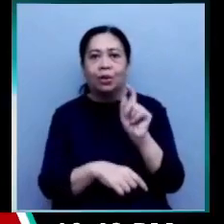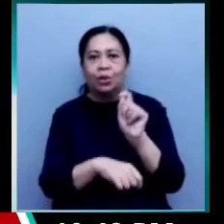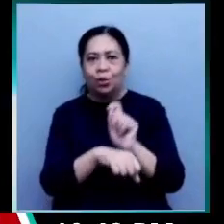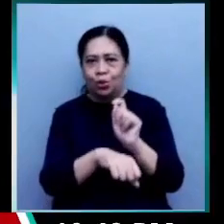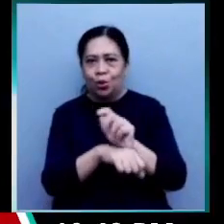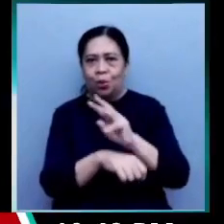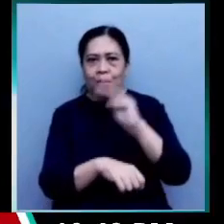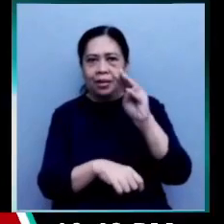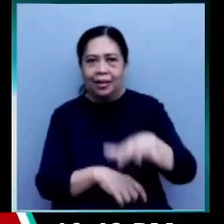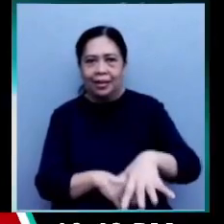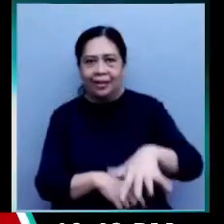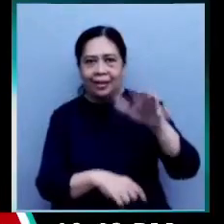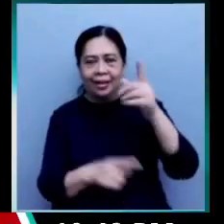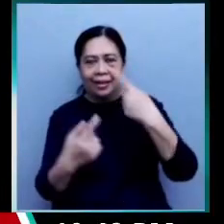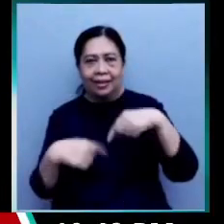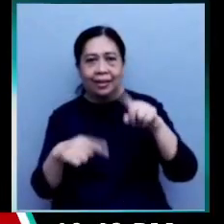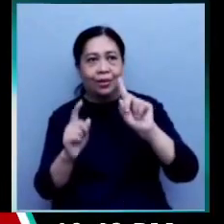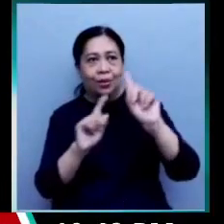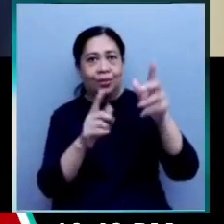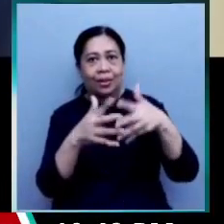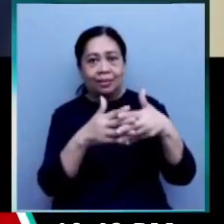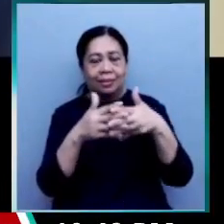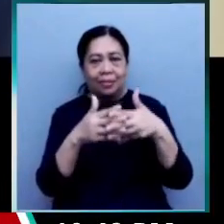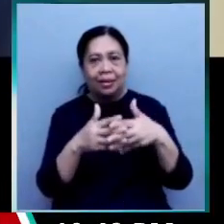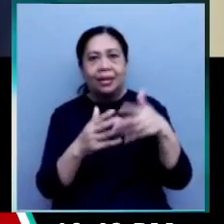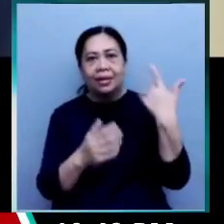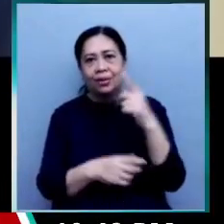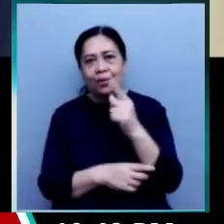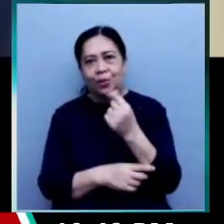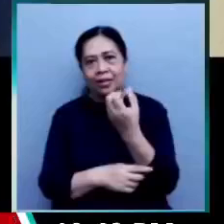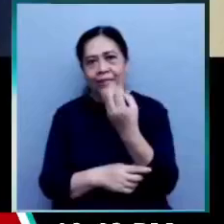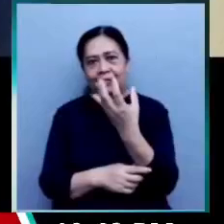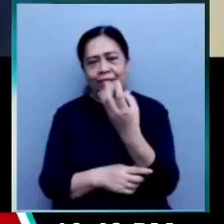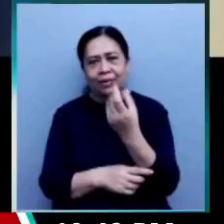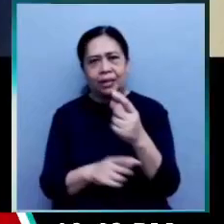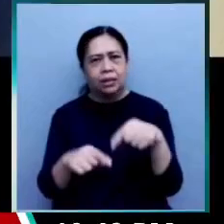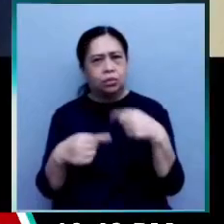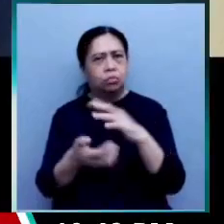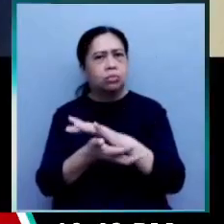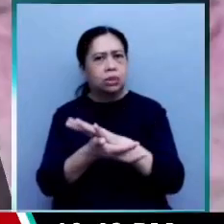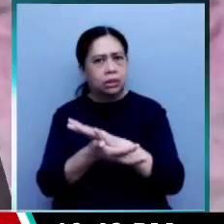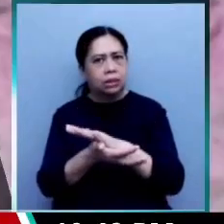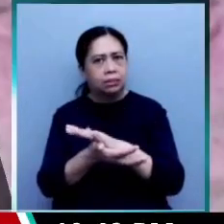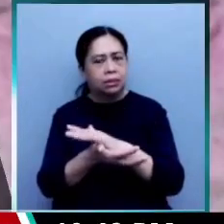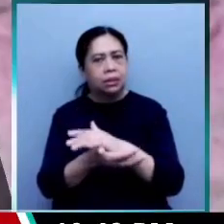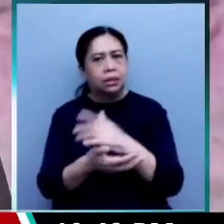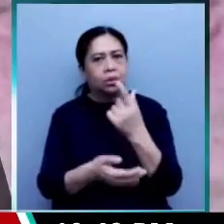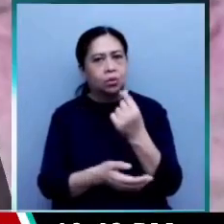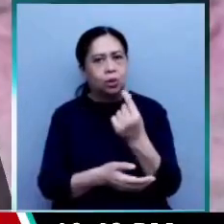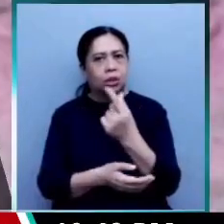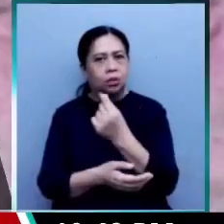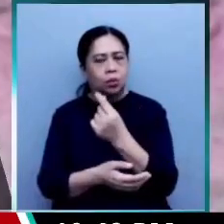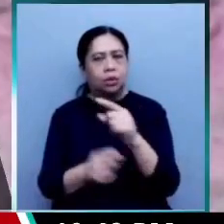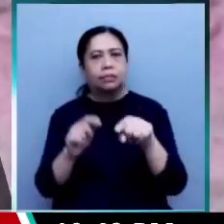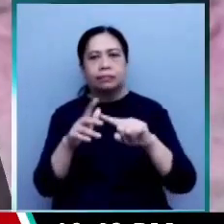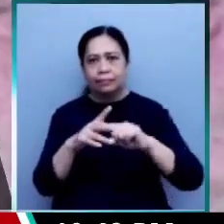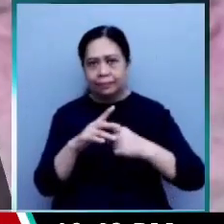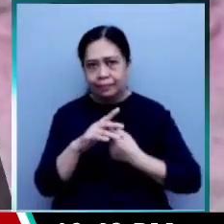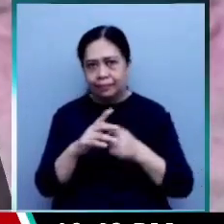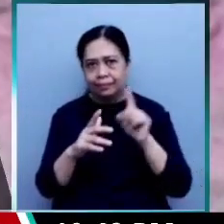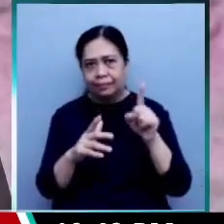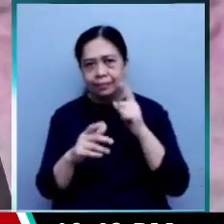at pumunta sa Amerika noong 2015. Kasagsagan ng pandemic noong 2020 nang simulan niya ang kanyang